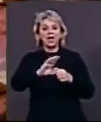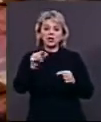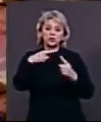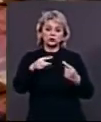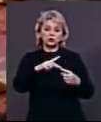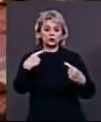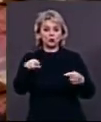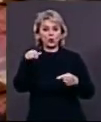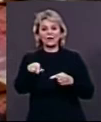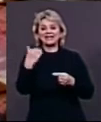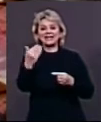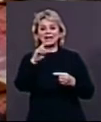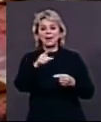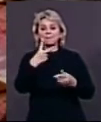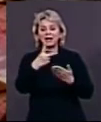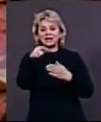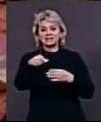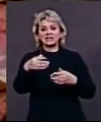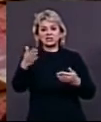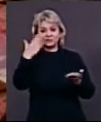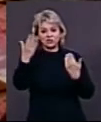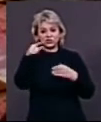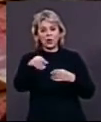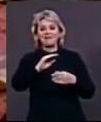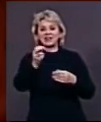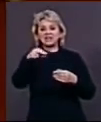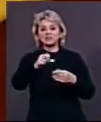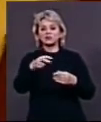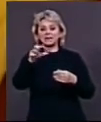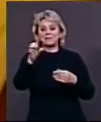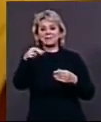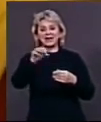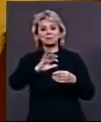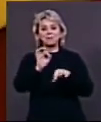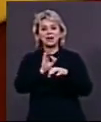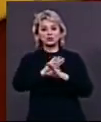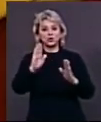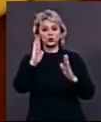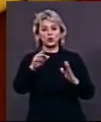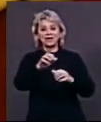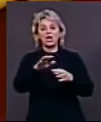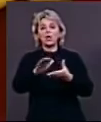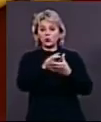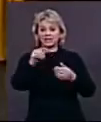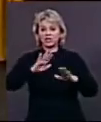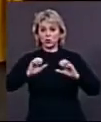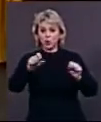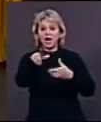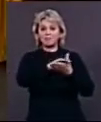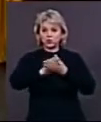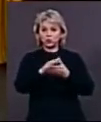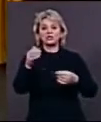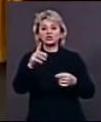монахи. Но их дхарма для комичности, а философский бред – болезнь не только героя, а целого общества. Чернуха